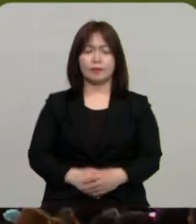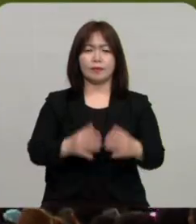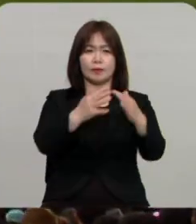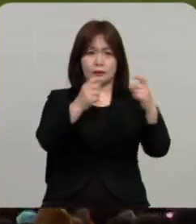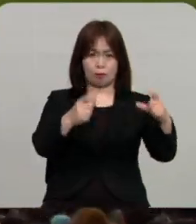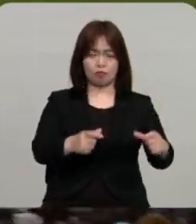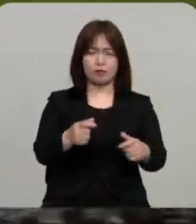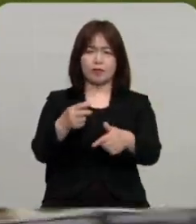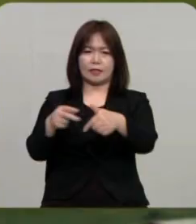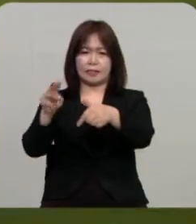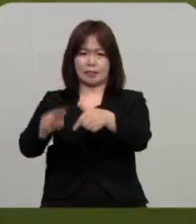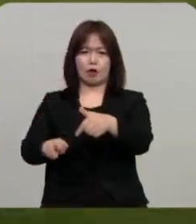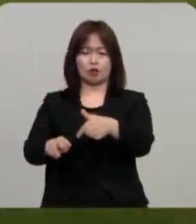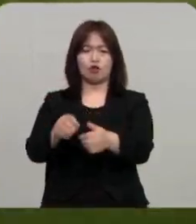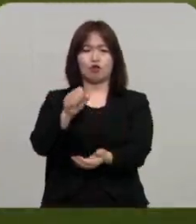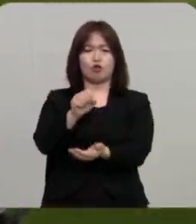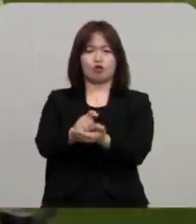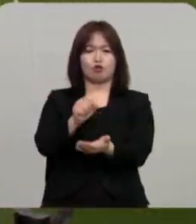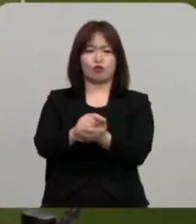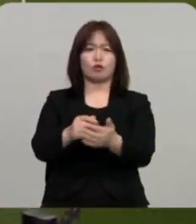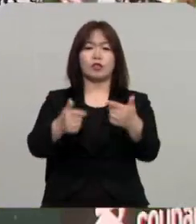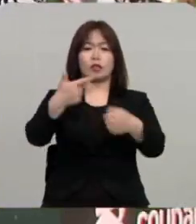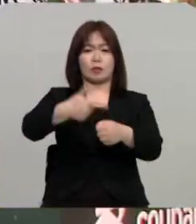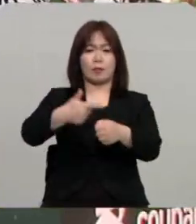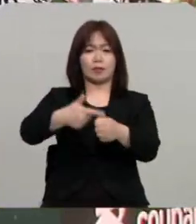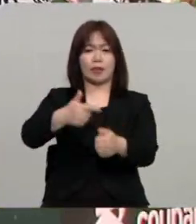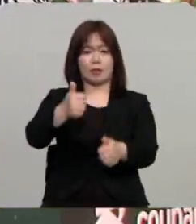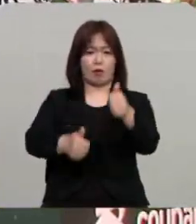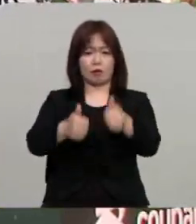전북과 인천의 프로축구 6라운드 경기.